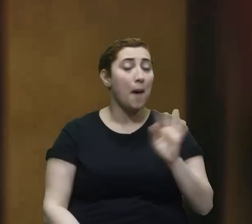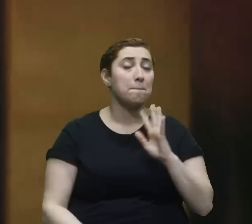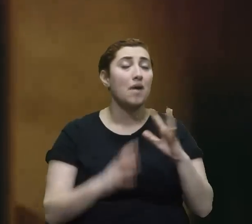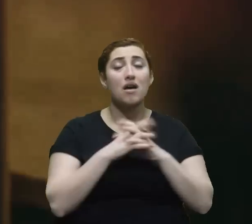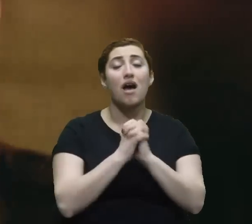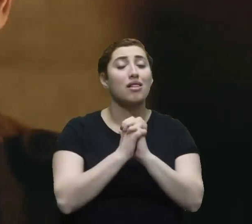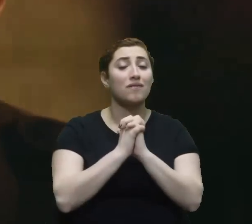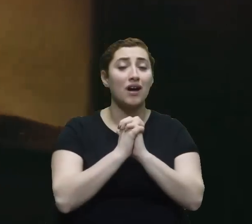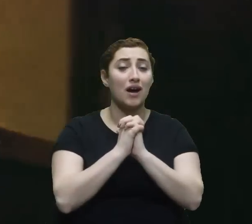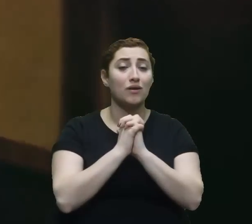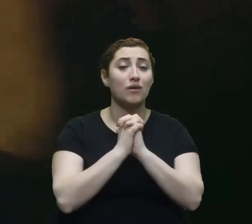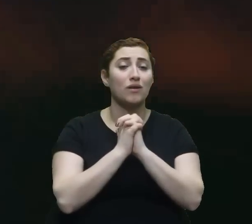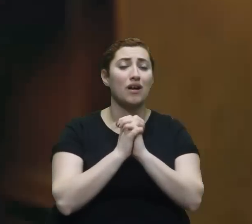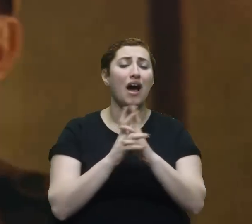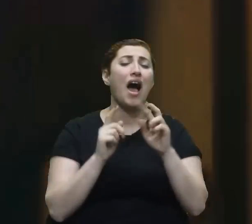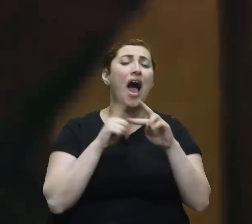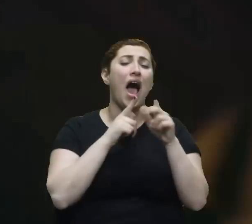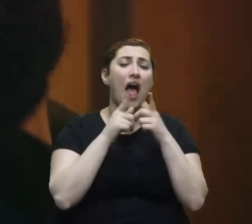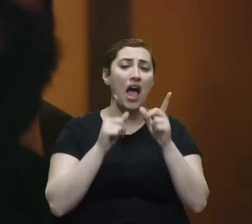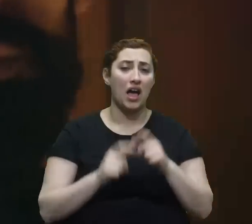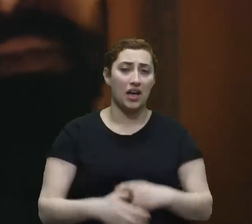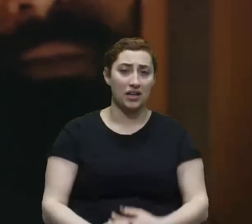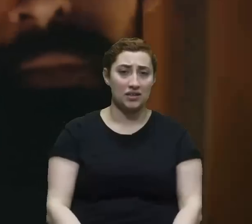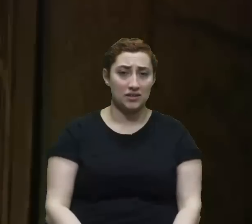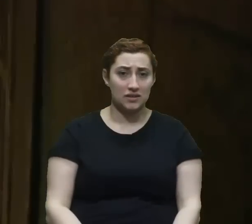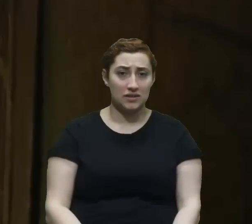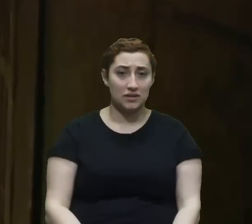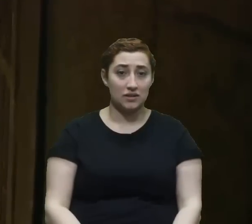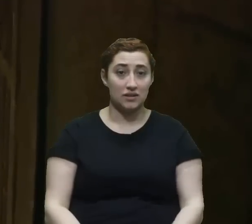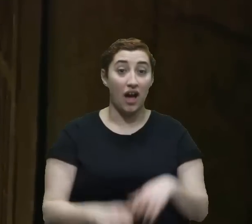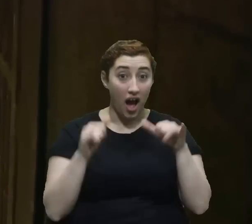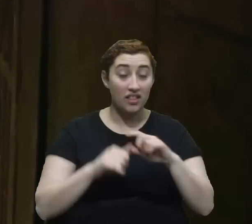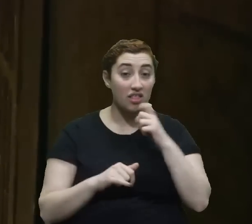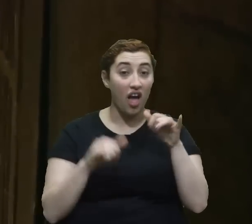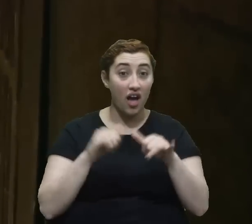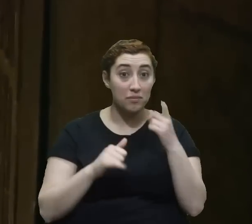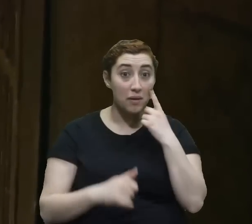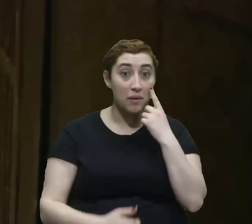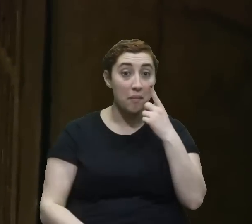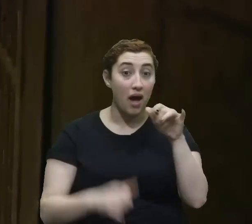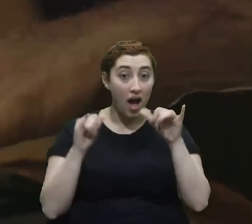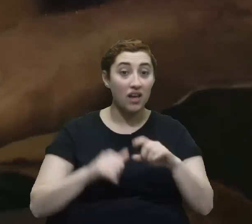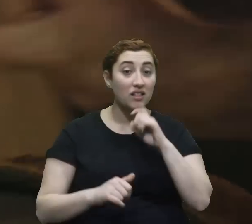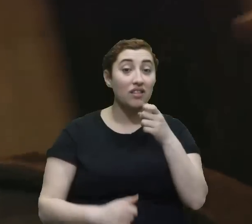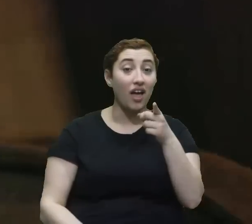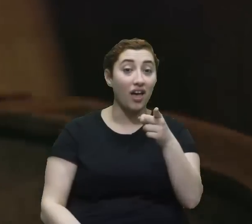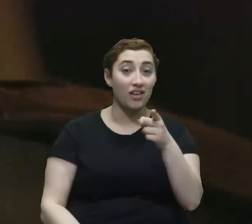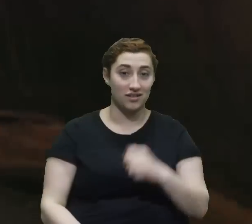Yapma, yalvardı. Galip boğazından yakalamaya çalıştı. Aynı dayısı, bak bak bak bak bak bak. Aynı